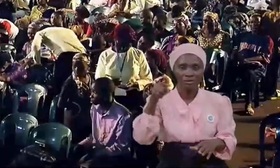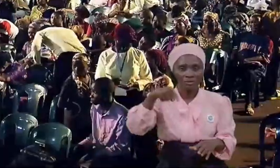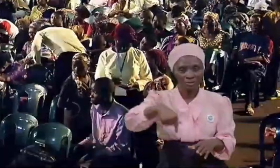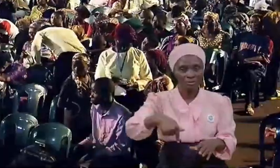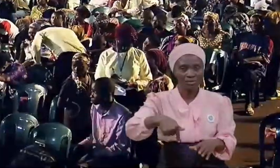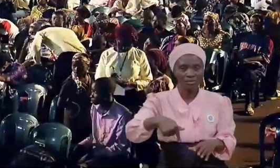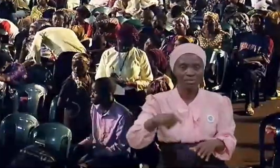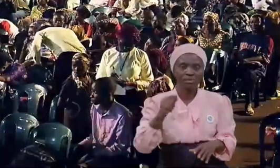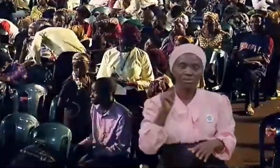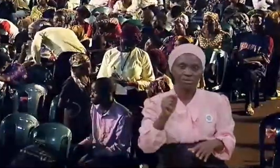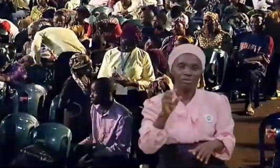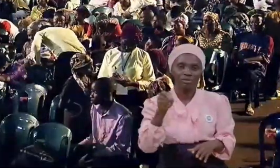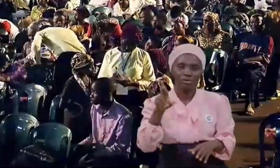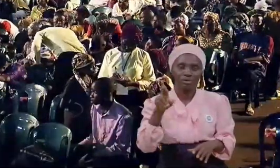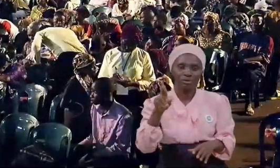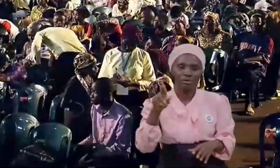dessus et